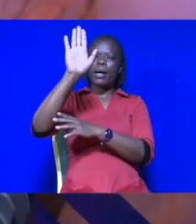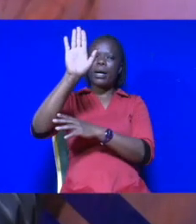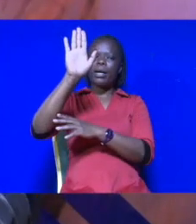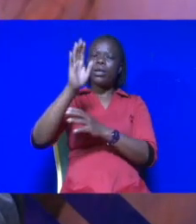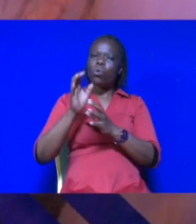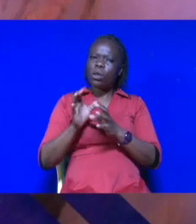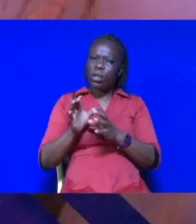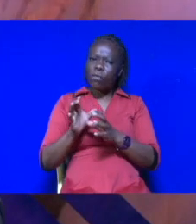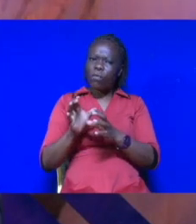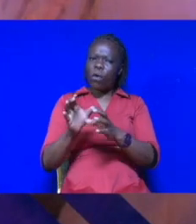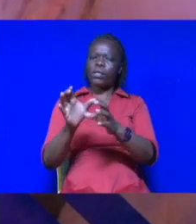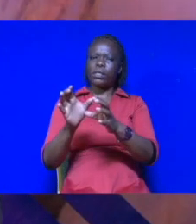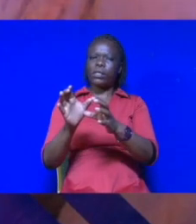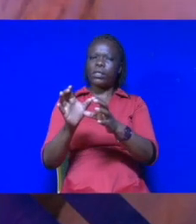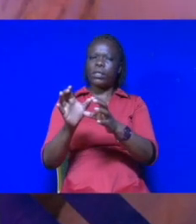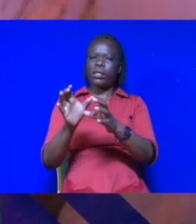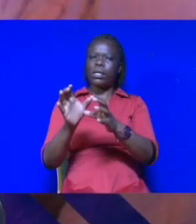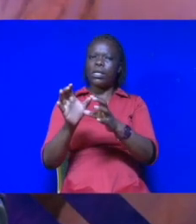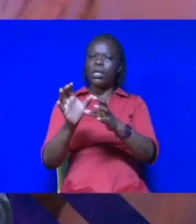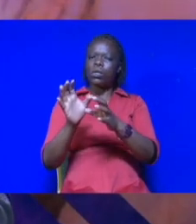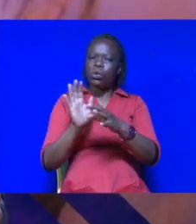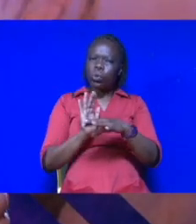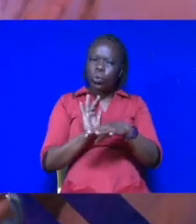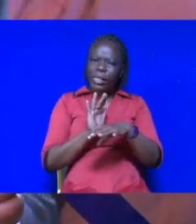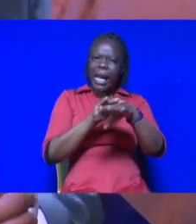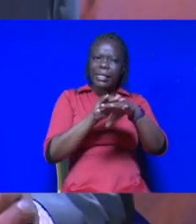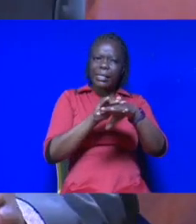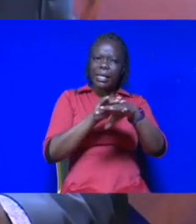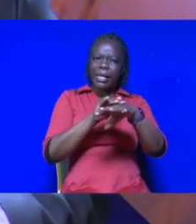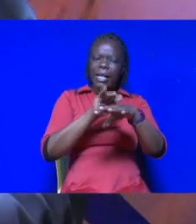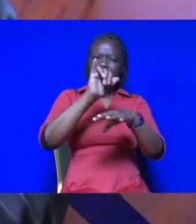alilazimika kugusa kile ambacho wanadamu wanategemea.